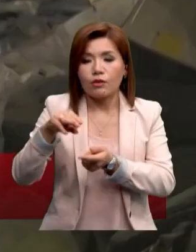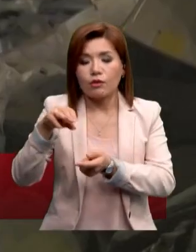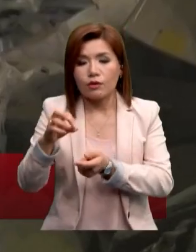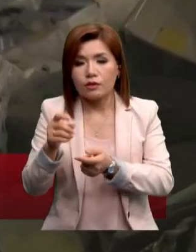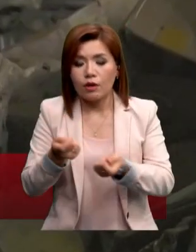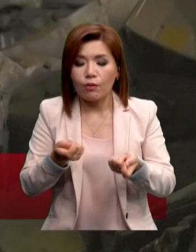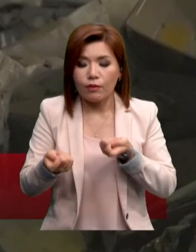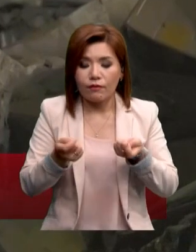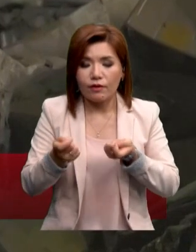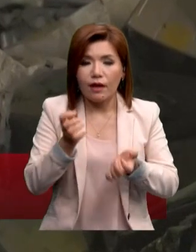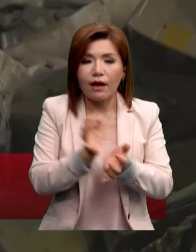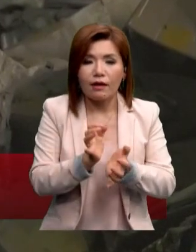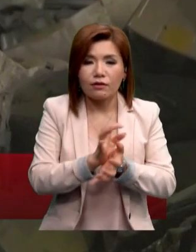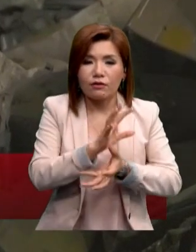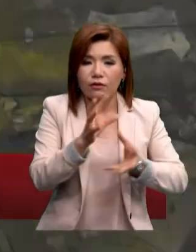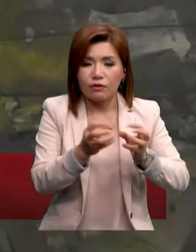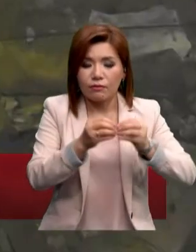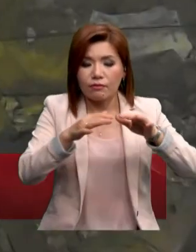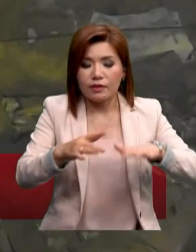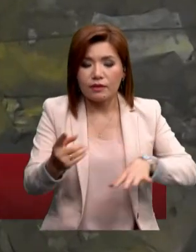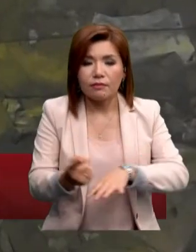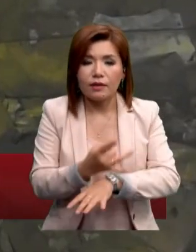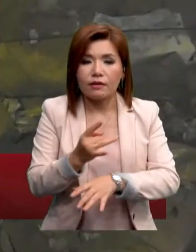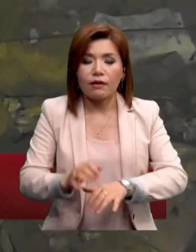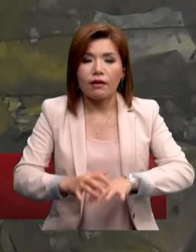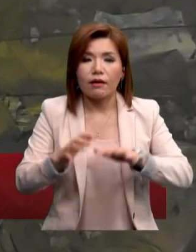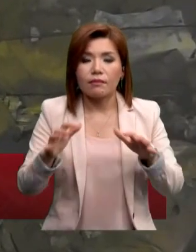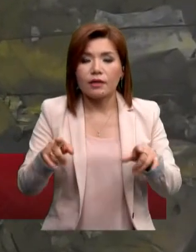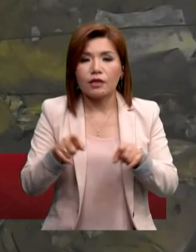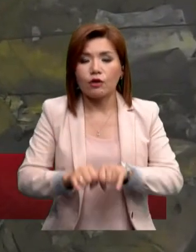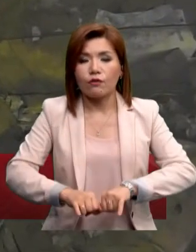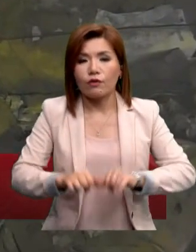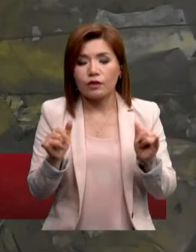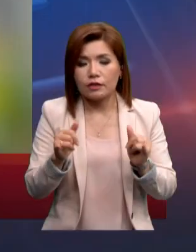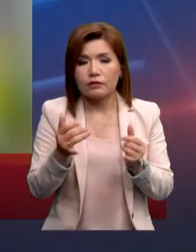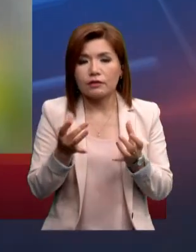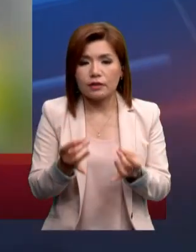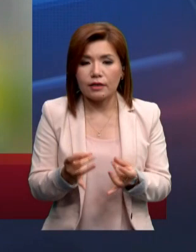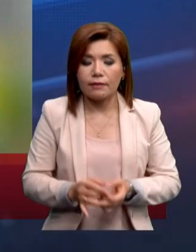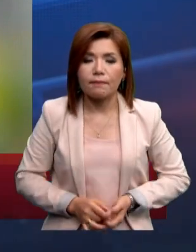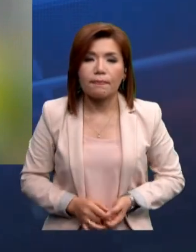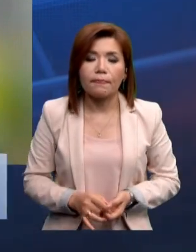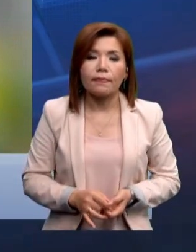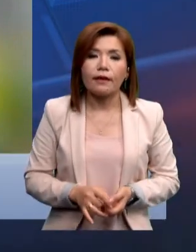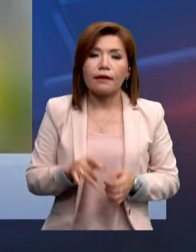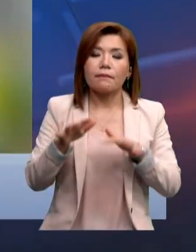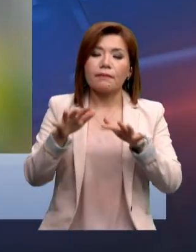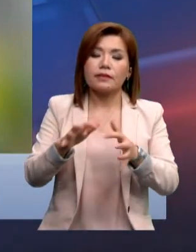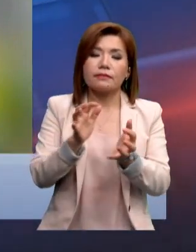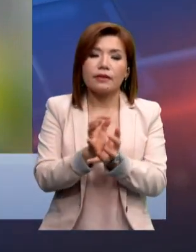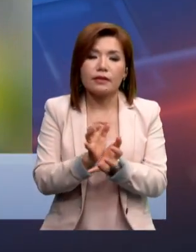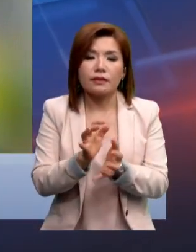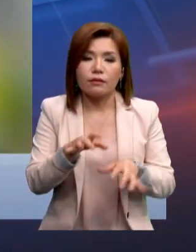через управление отходами на местах первичного образования. Это увеличит объем сырья. Но на мусорных площадках мы